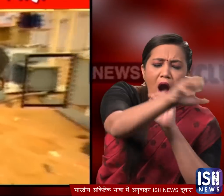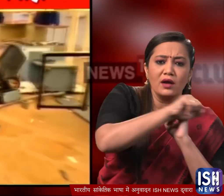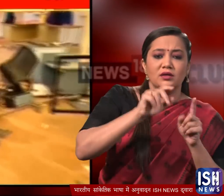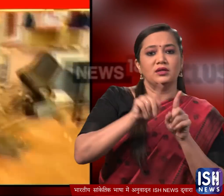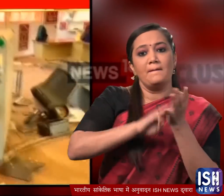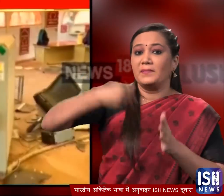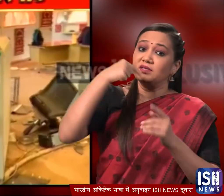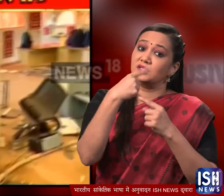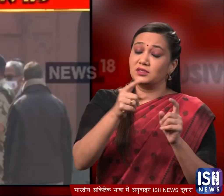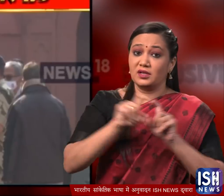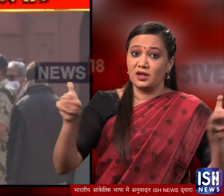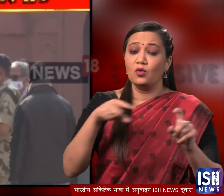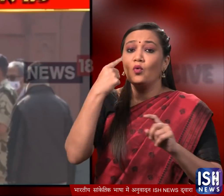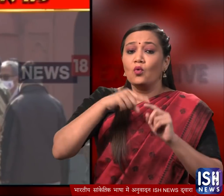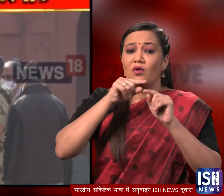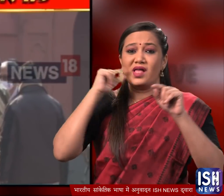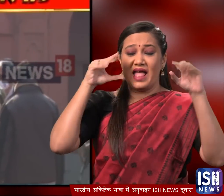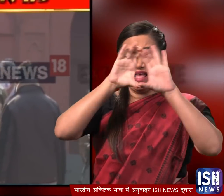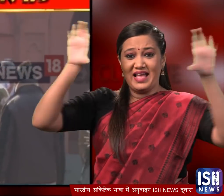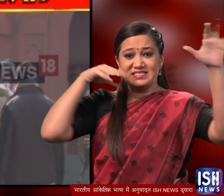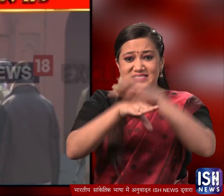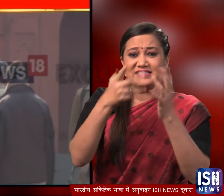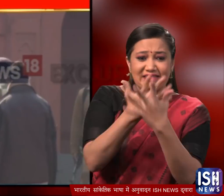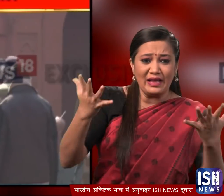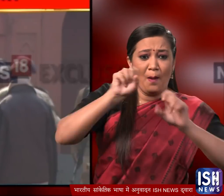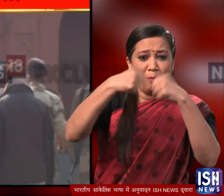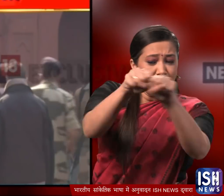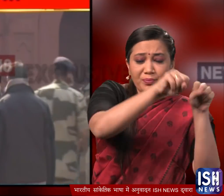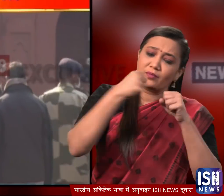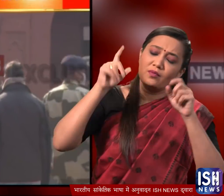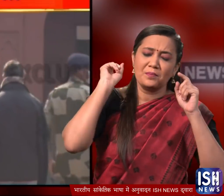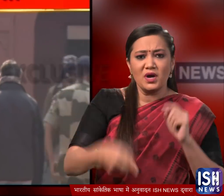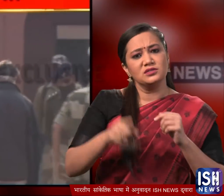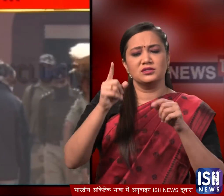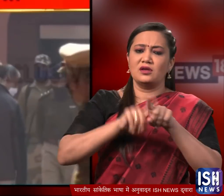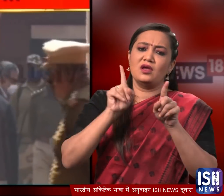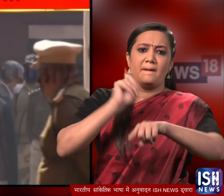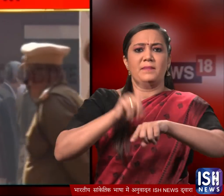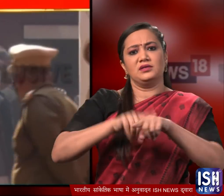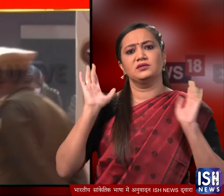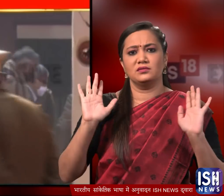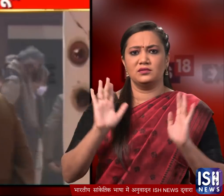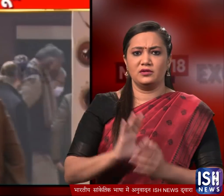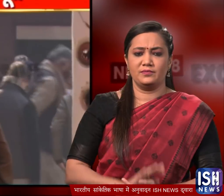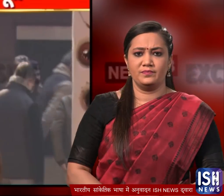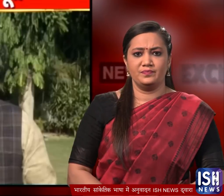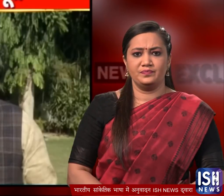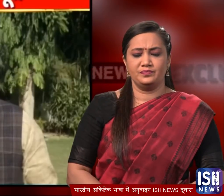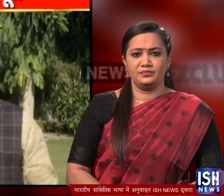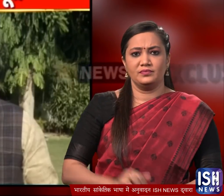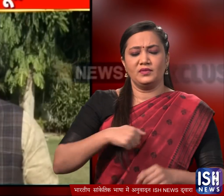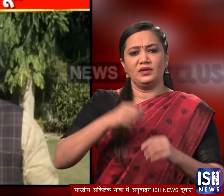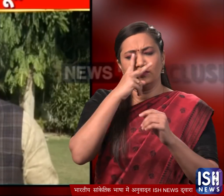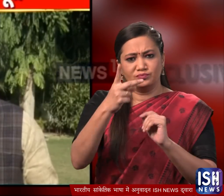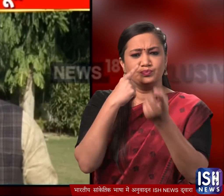बाद केंद्रीय मंत्री ने साफ किया कि जिस किसी ने लाल किले की संपत्ति को नुकसान पहुंचाया, उसे किसी भी कीमत पर नहीं छोड़ा जाएगा। मैंने